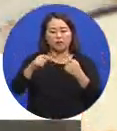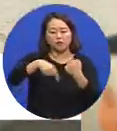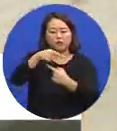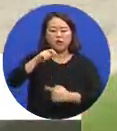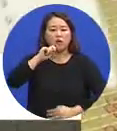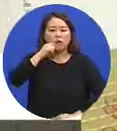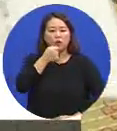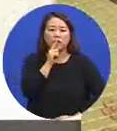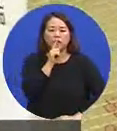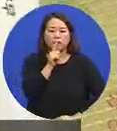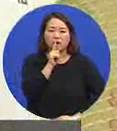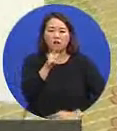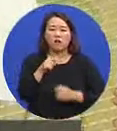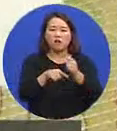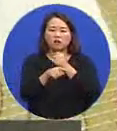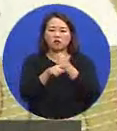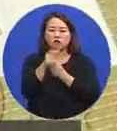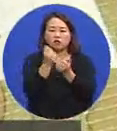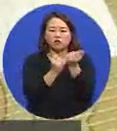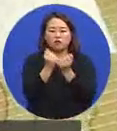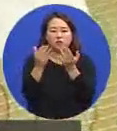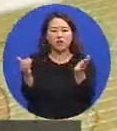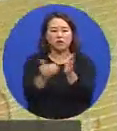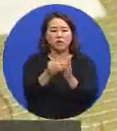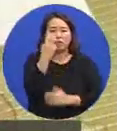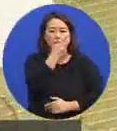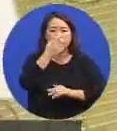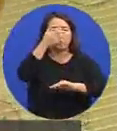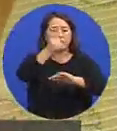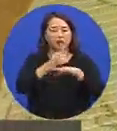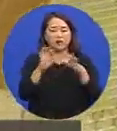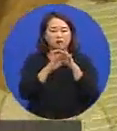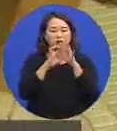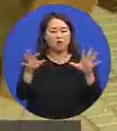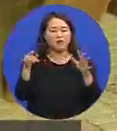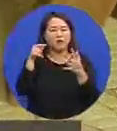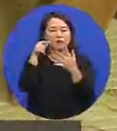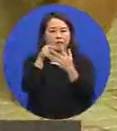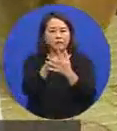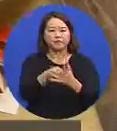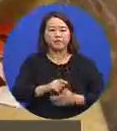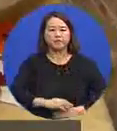때문으로 사립유치원 감사 결과와는 무관한 것으로 파악됐습니다.